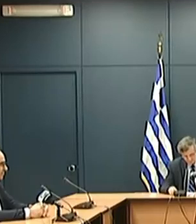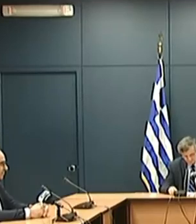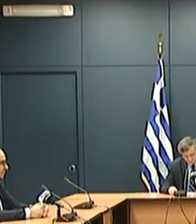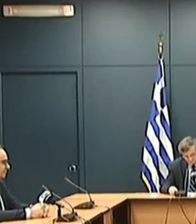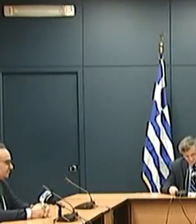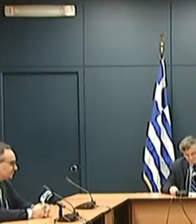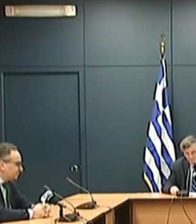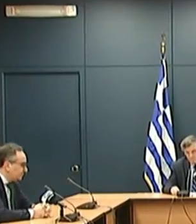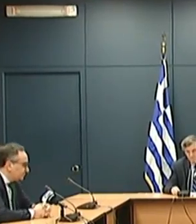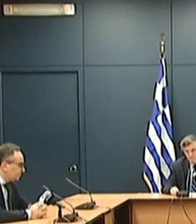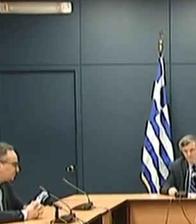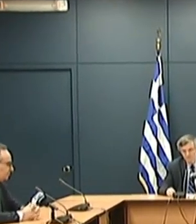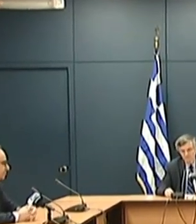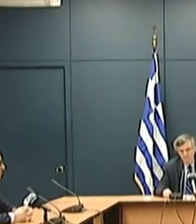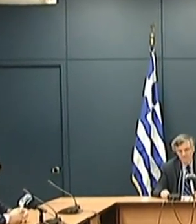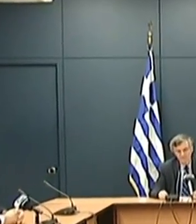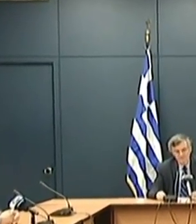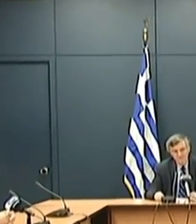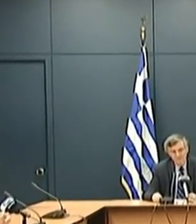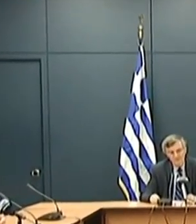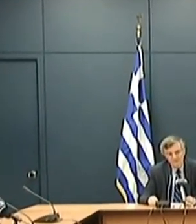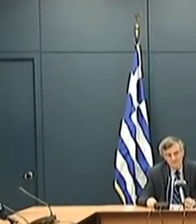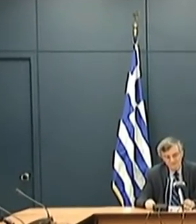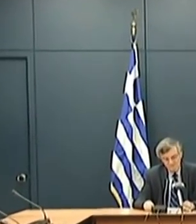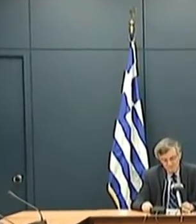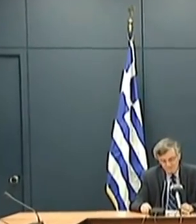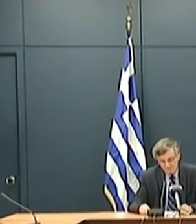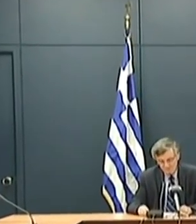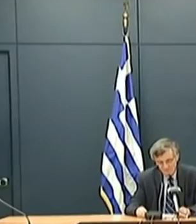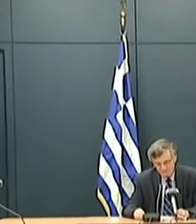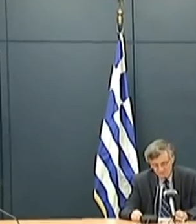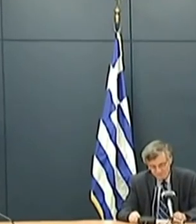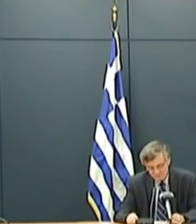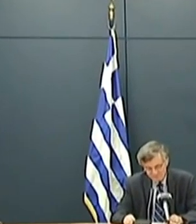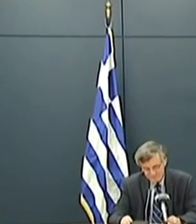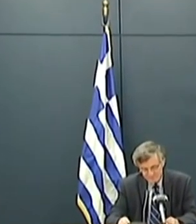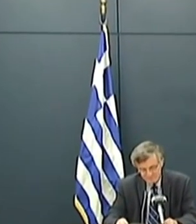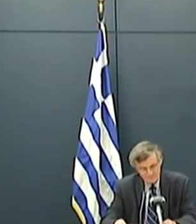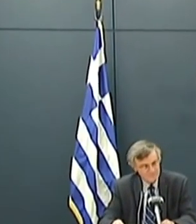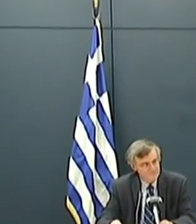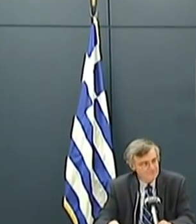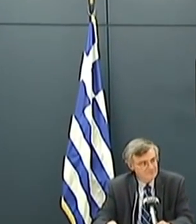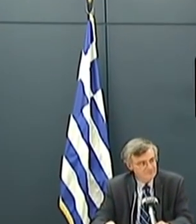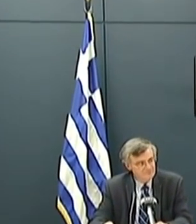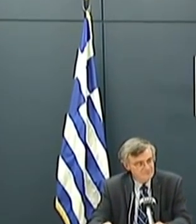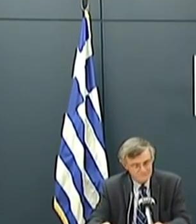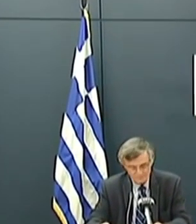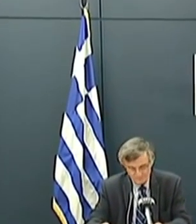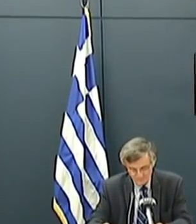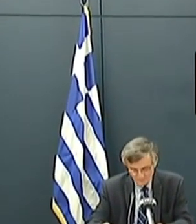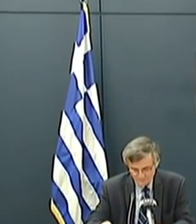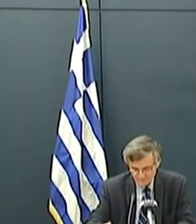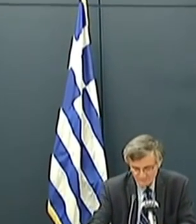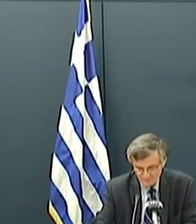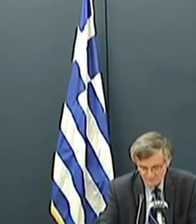Ακούμε τον κύριο Τσιόδρα και τον κύριο Χαρδαλιά. Και τον εκπρόσωπο του Υπουργείου Υγείας για τον νέο κορονοϊό, καθηγητή Σωτήρη Τσιόδρα, ο οποίος έχει το